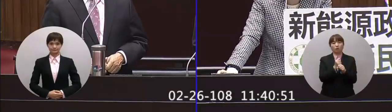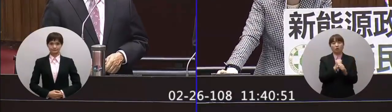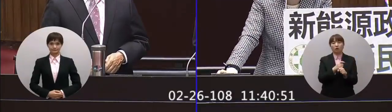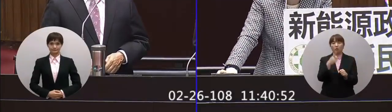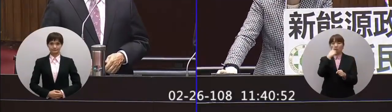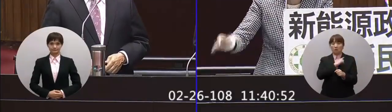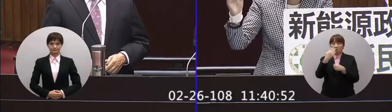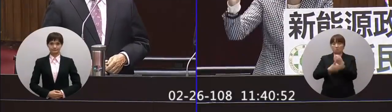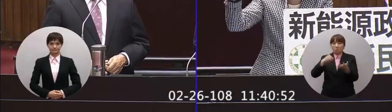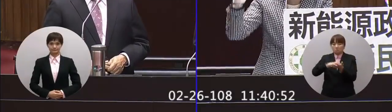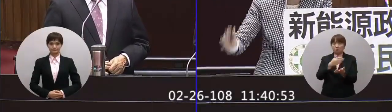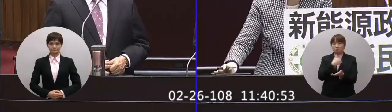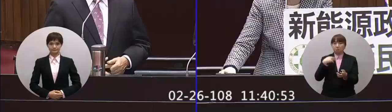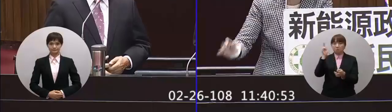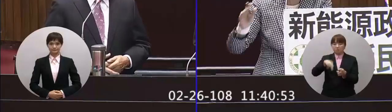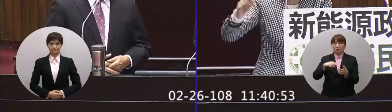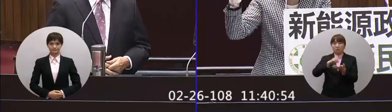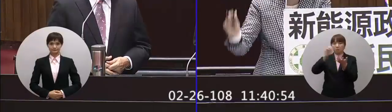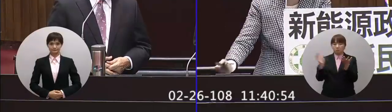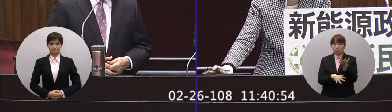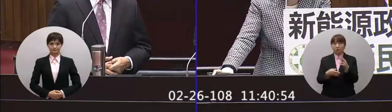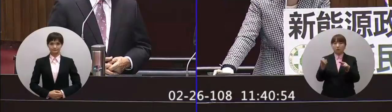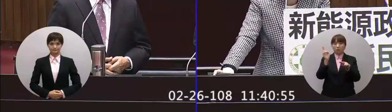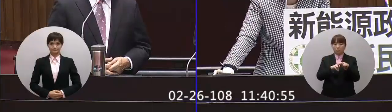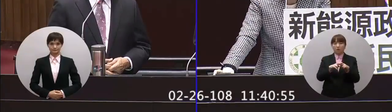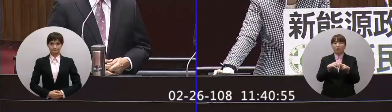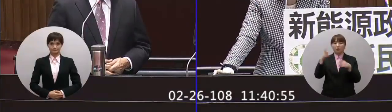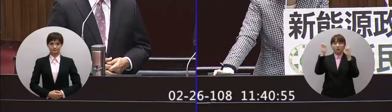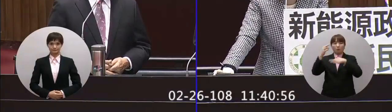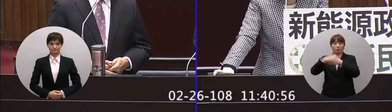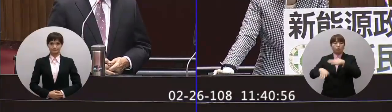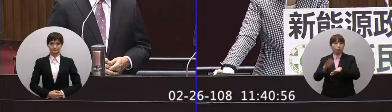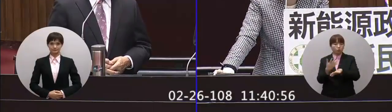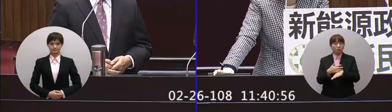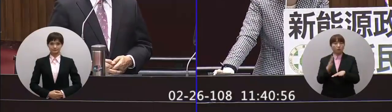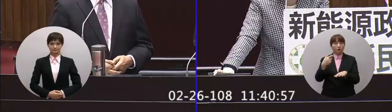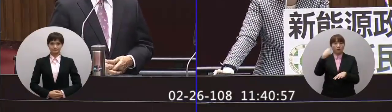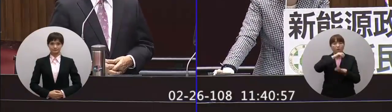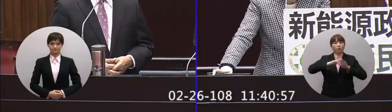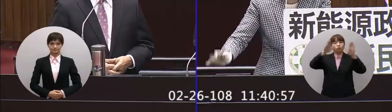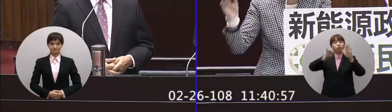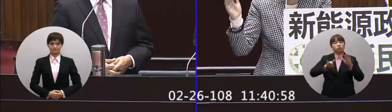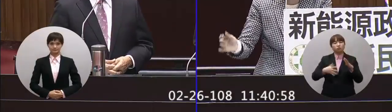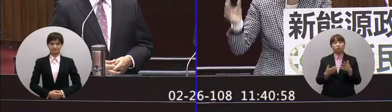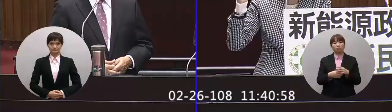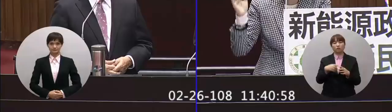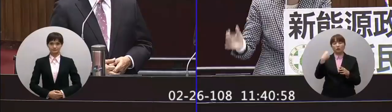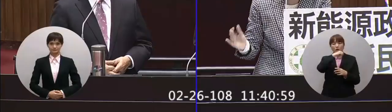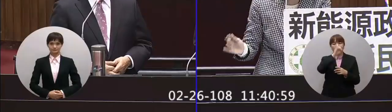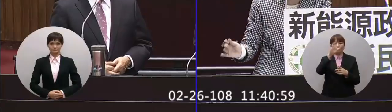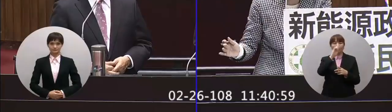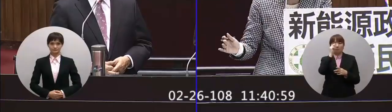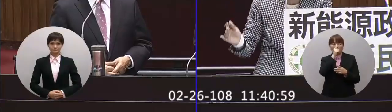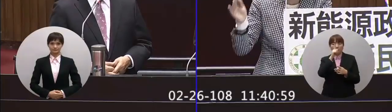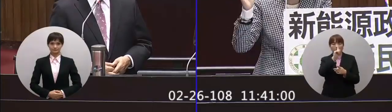旦非常有把握，我们2025不缺电，而且完全不需要核能。台湾到底进步在哪里？我们拥有什么